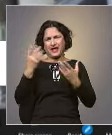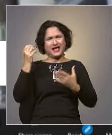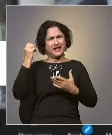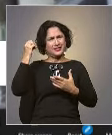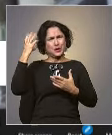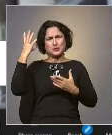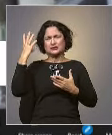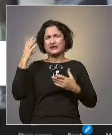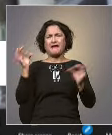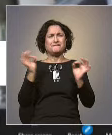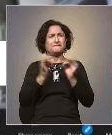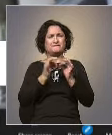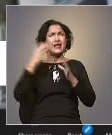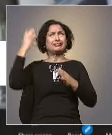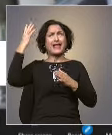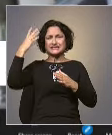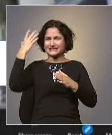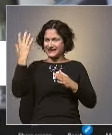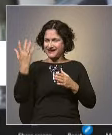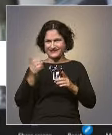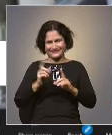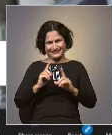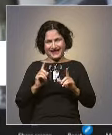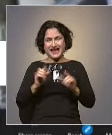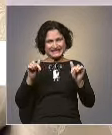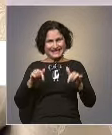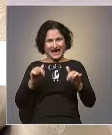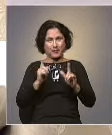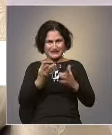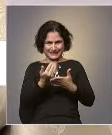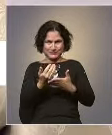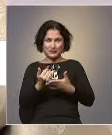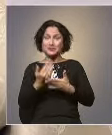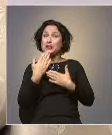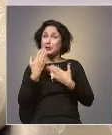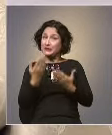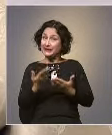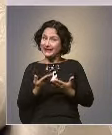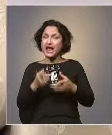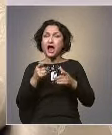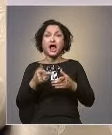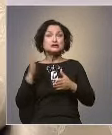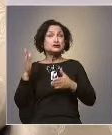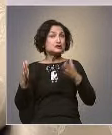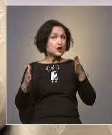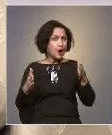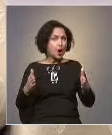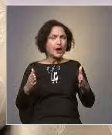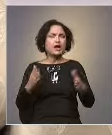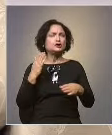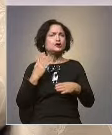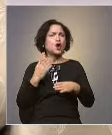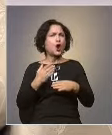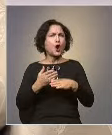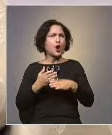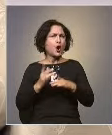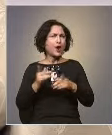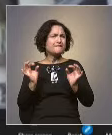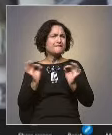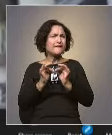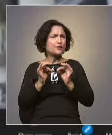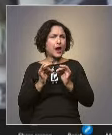на хората, за да оцелеят в космоса. Добре, благодаря ви. Още веднъж само срока да кажем до кога, до кой февруари трябваше да бъдат